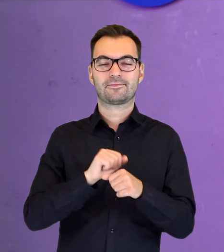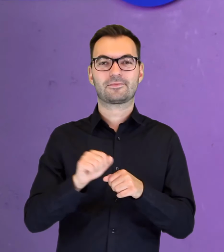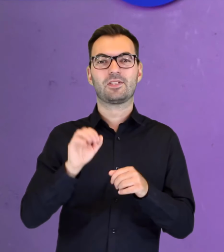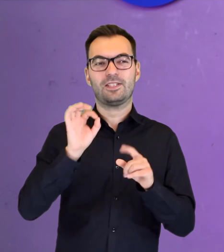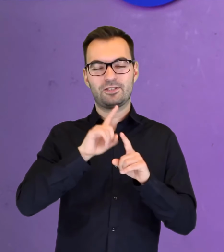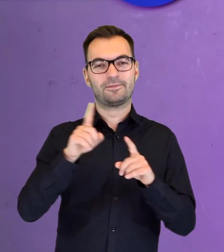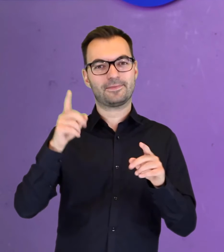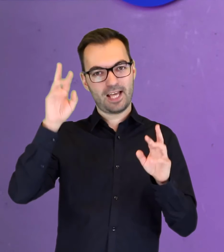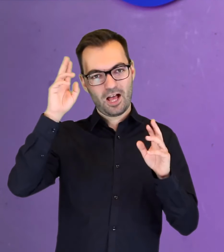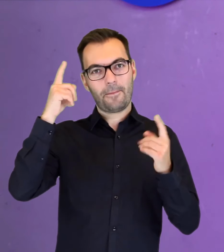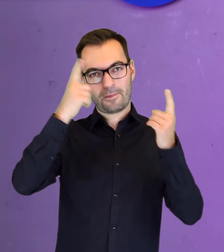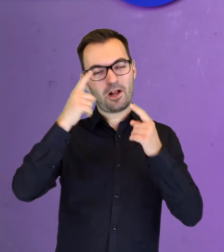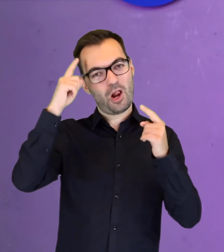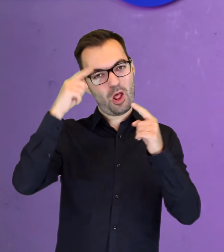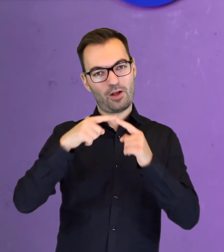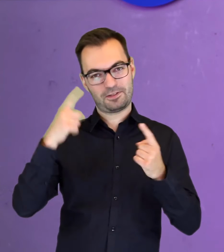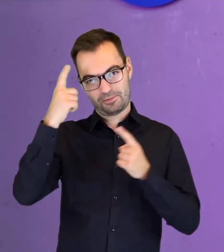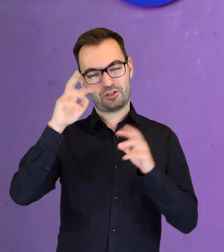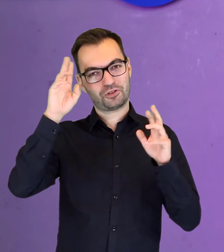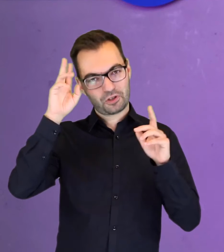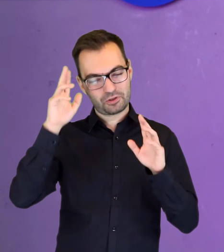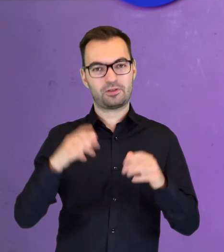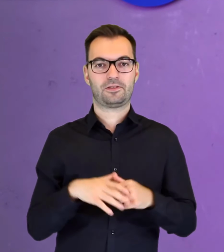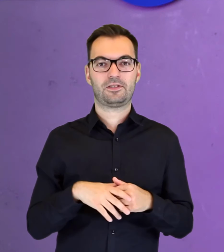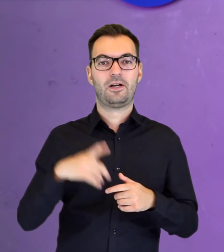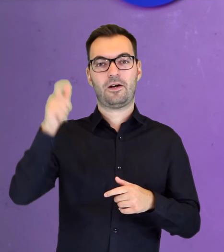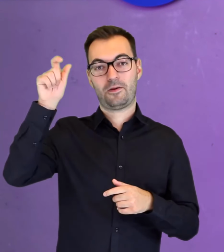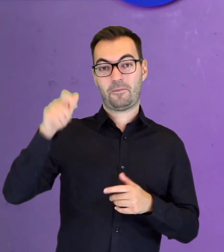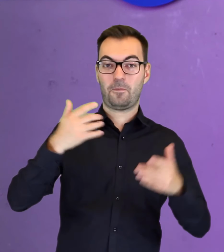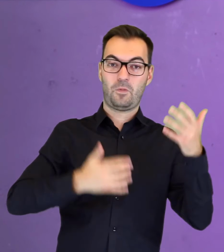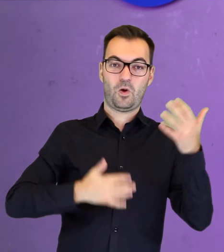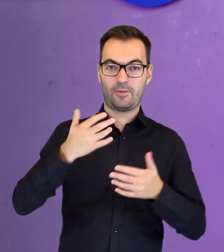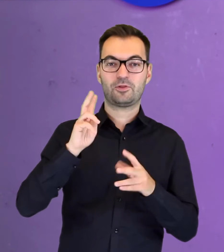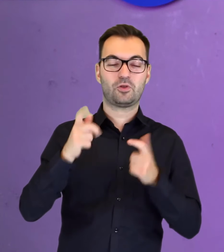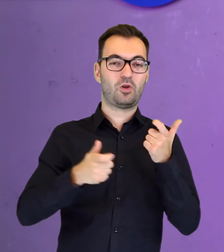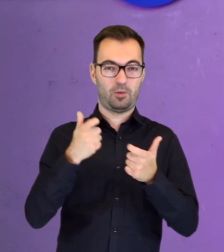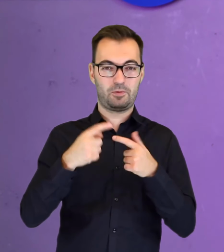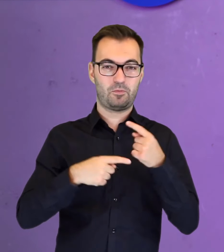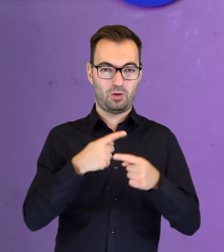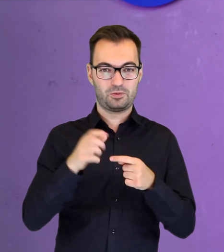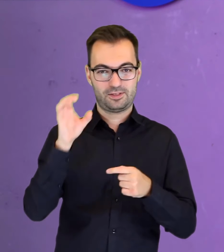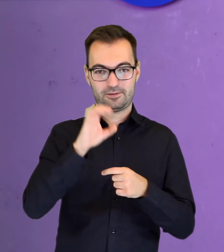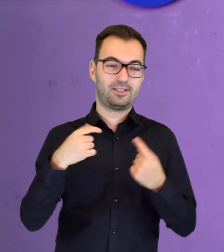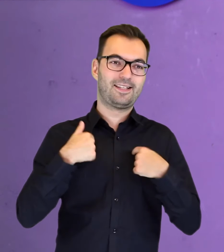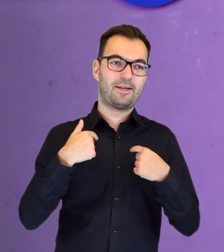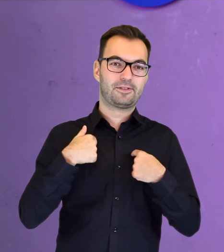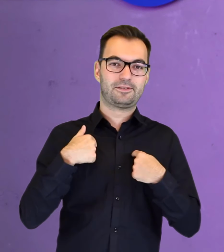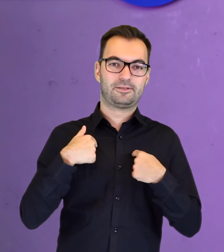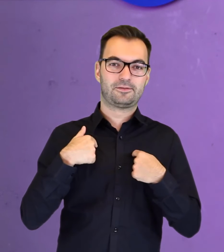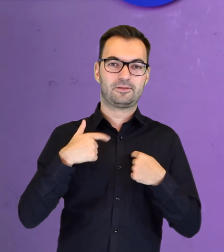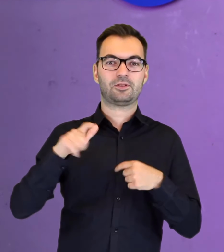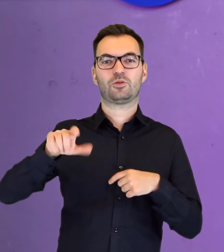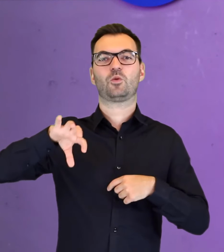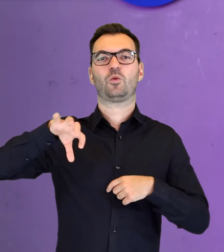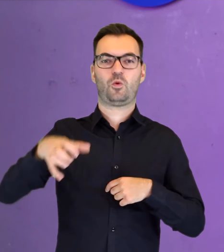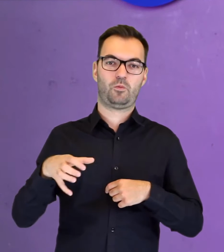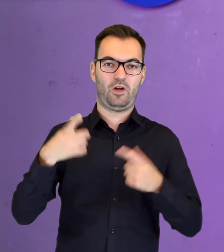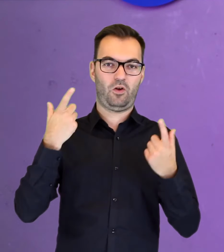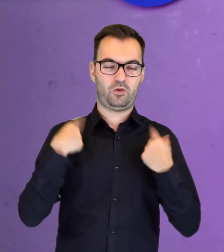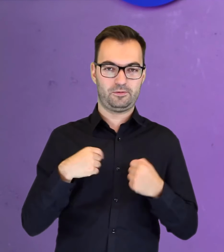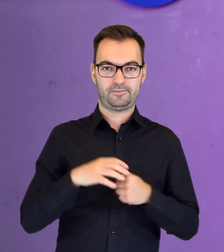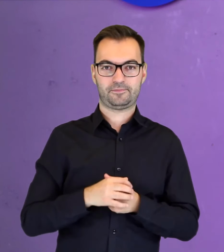jakąś liczbę więc warto musi być zdrowy zdrowy rozsądek jakby programista Czy osoba